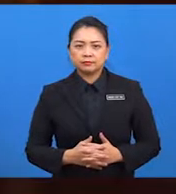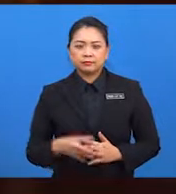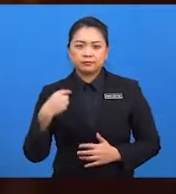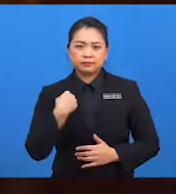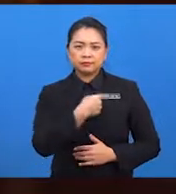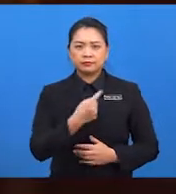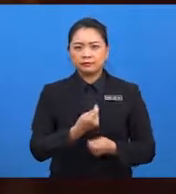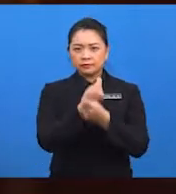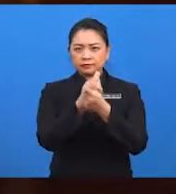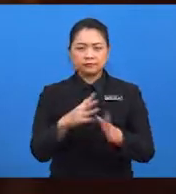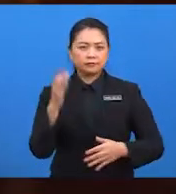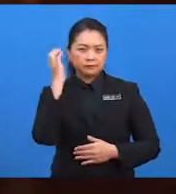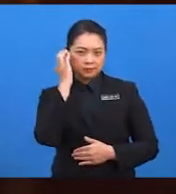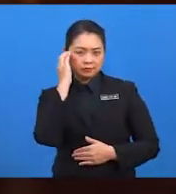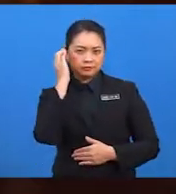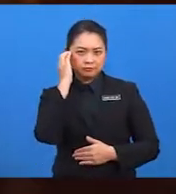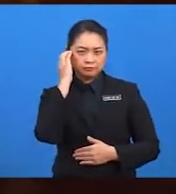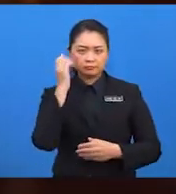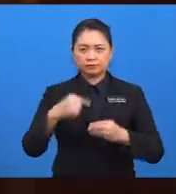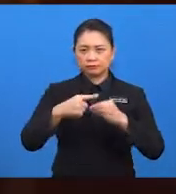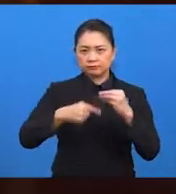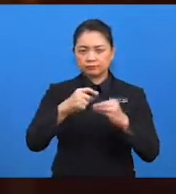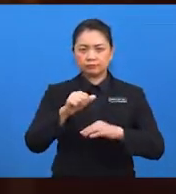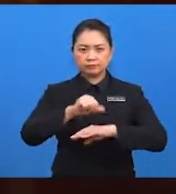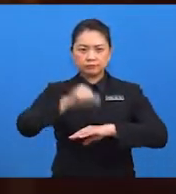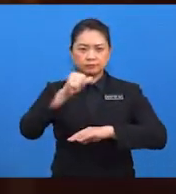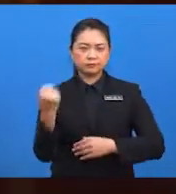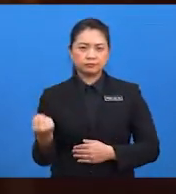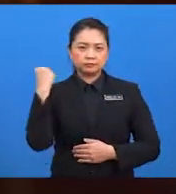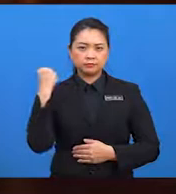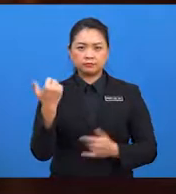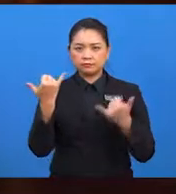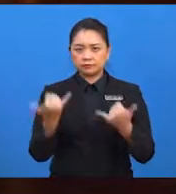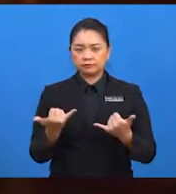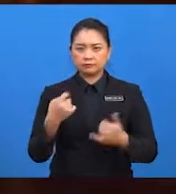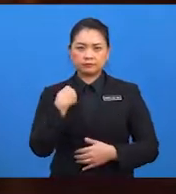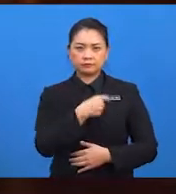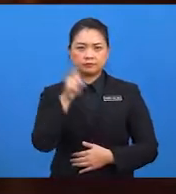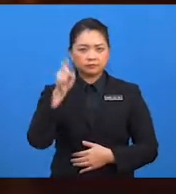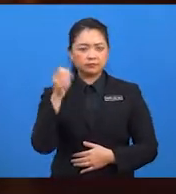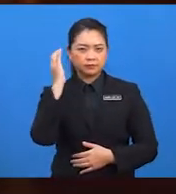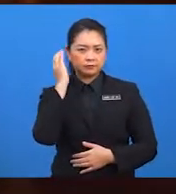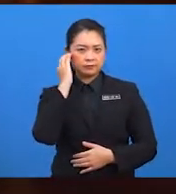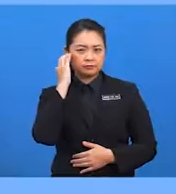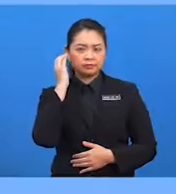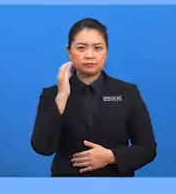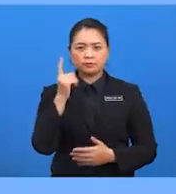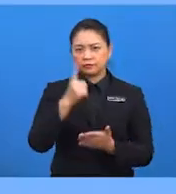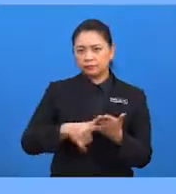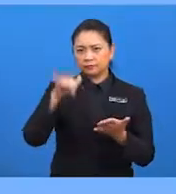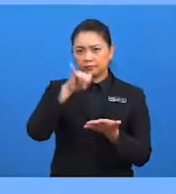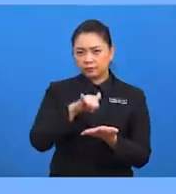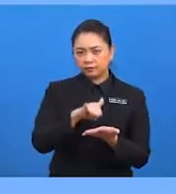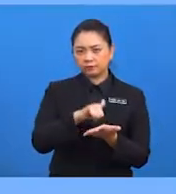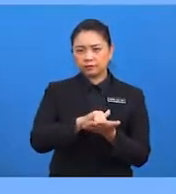Kita telah mengetahui tentang asid kuat. Sekarang, kita hendak mempelajari apa